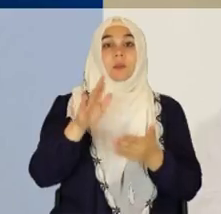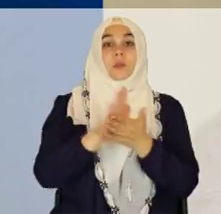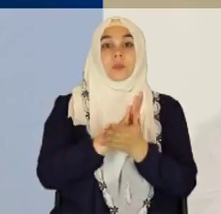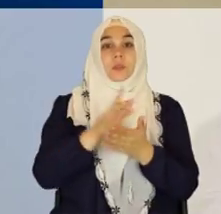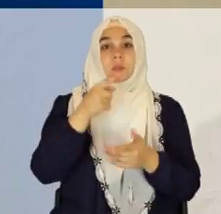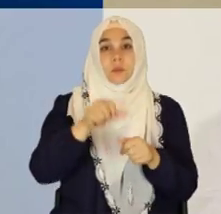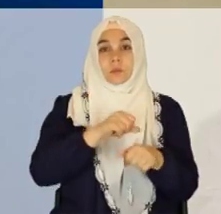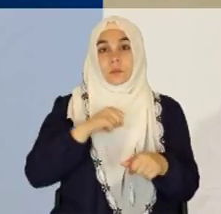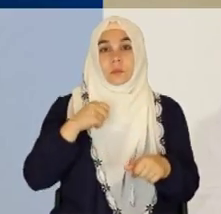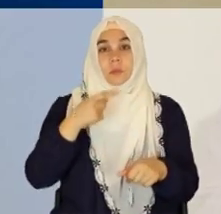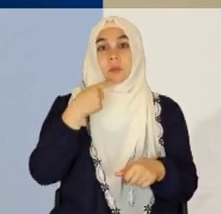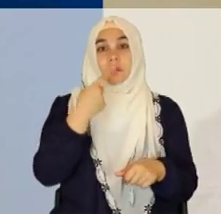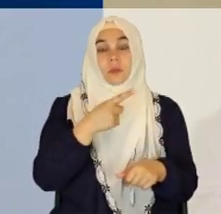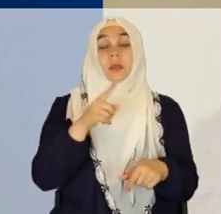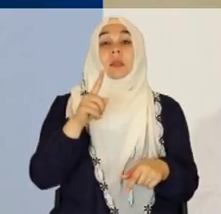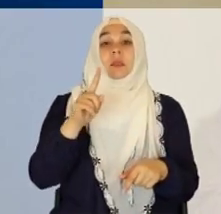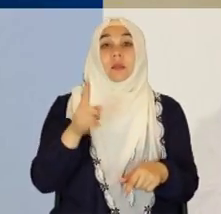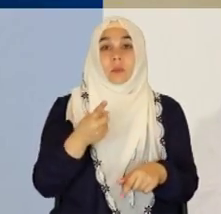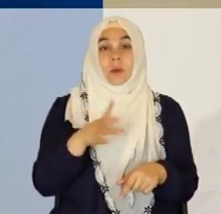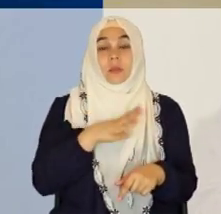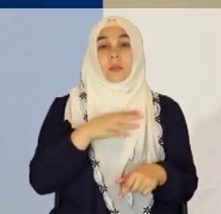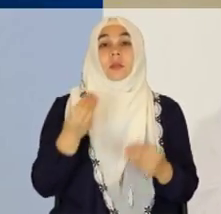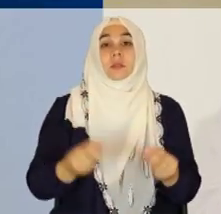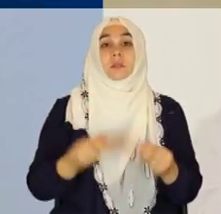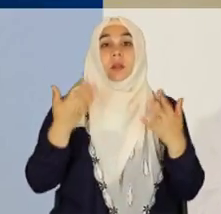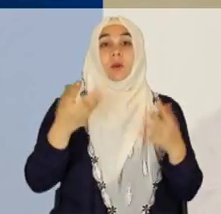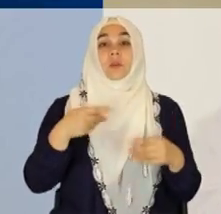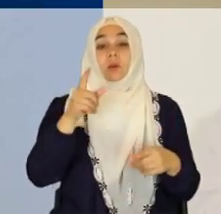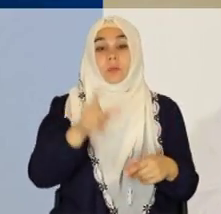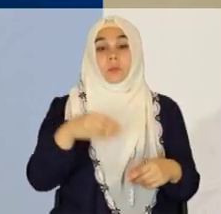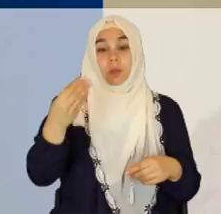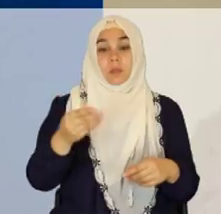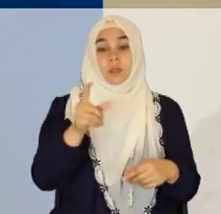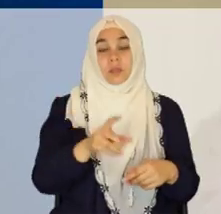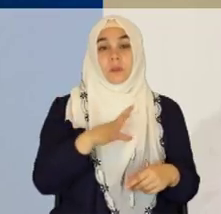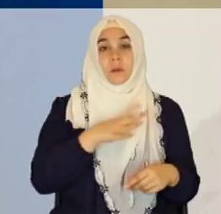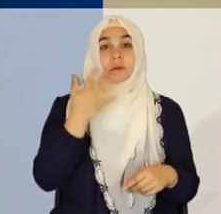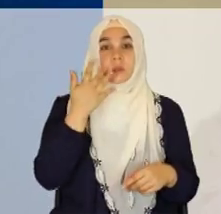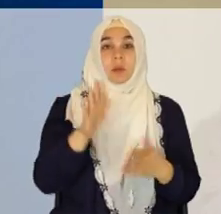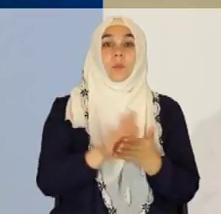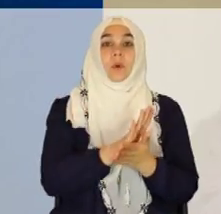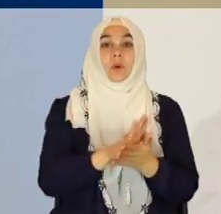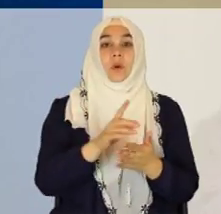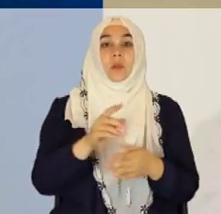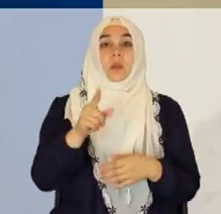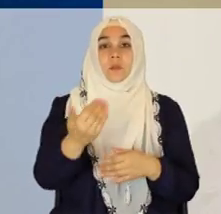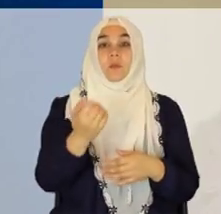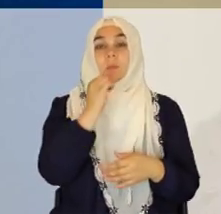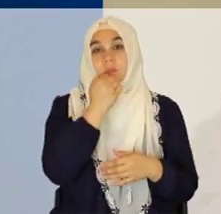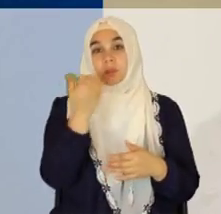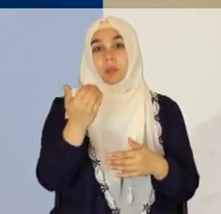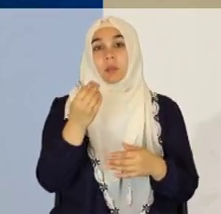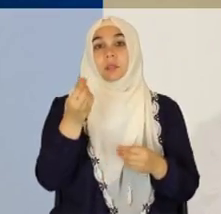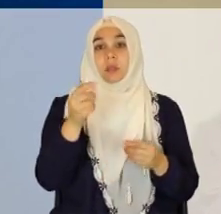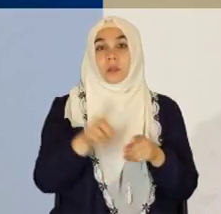ishlatiladi. Demak, zakot orqali inson poklanar ekan. Moli moddiy